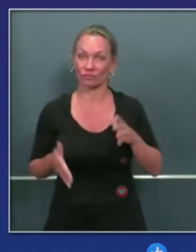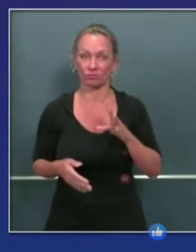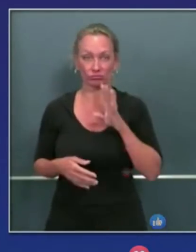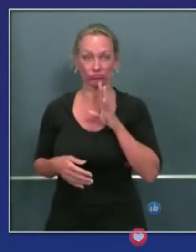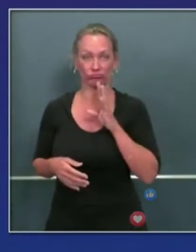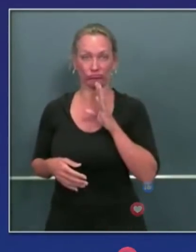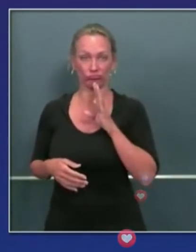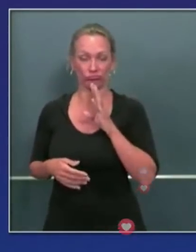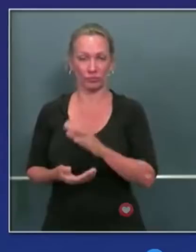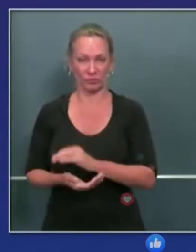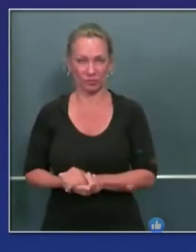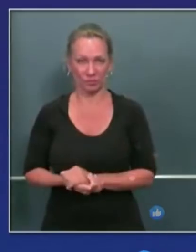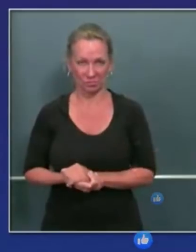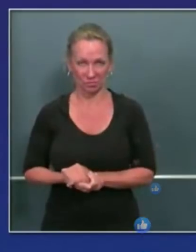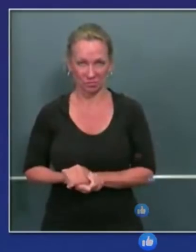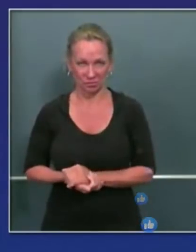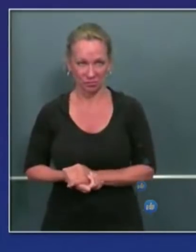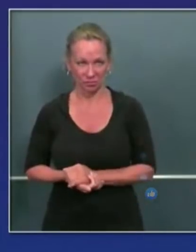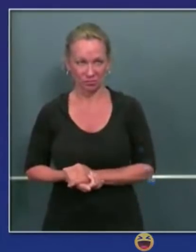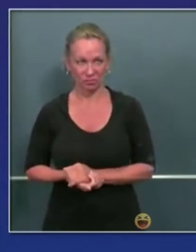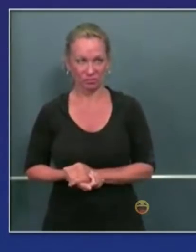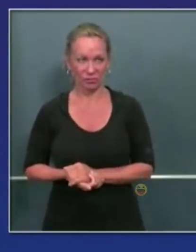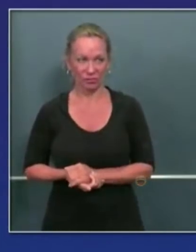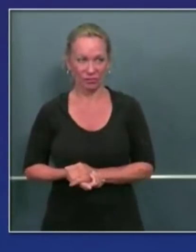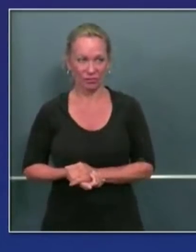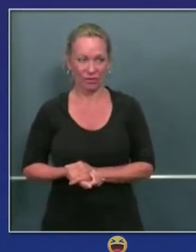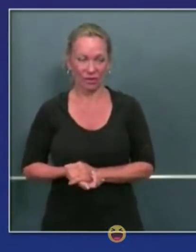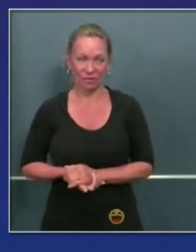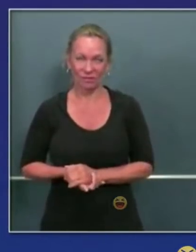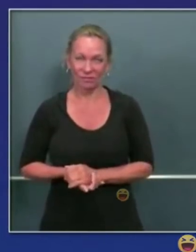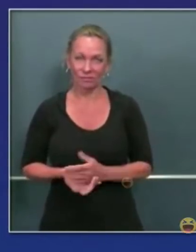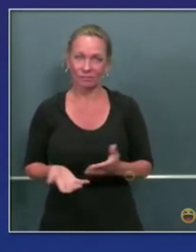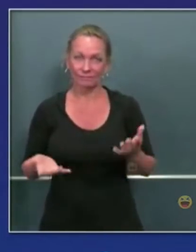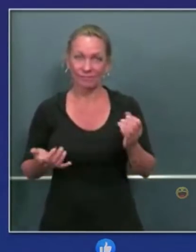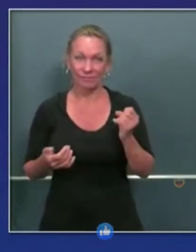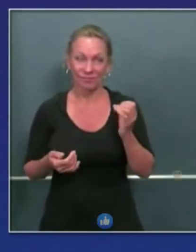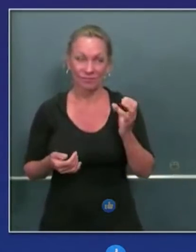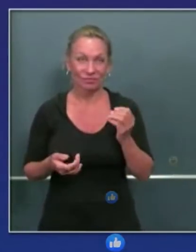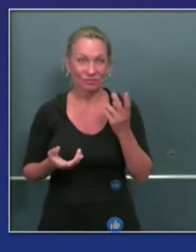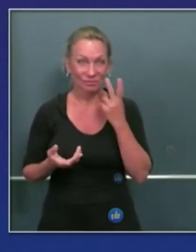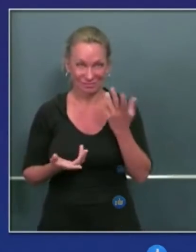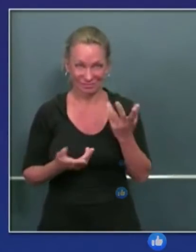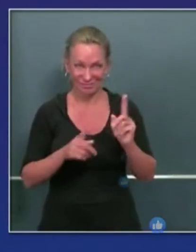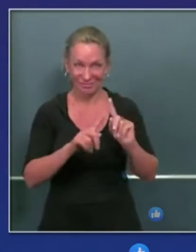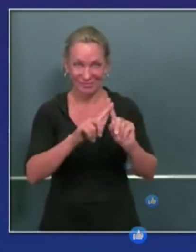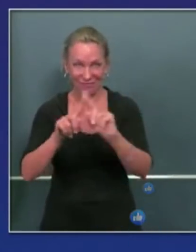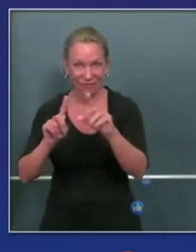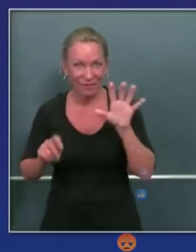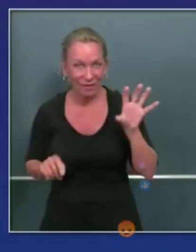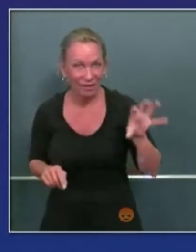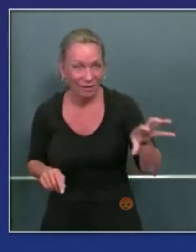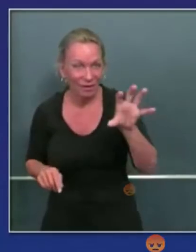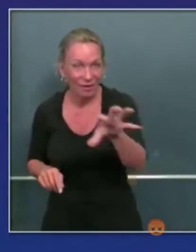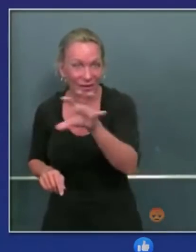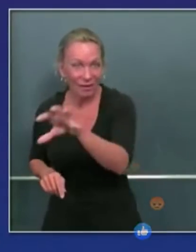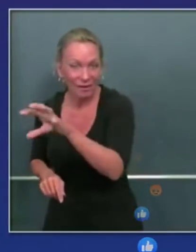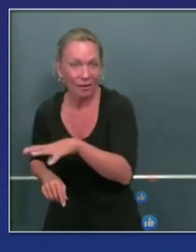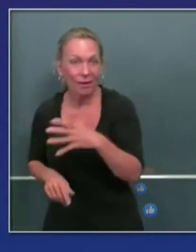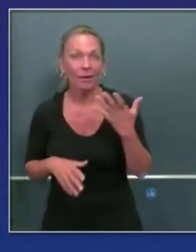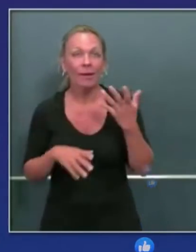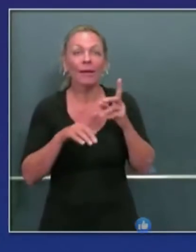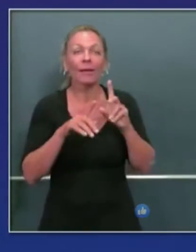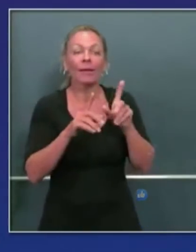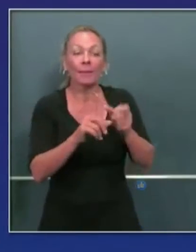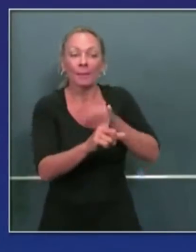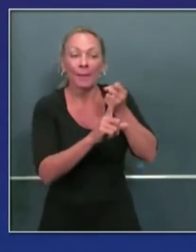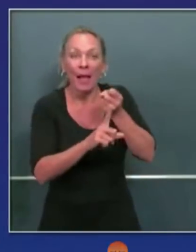có cái and bảng nhắc exist in nhở every là part of the state. What Dr. Galley để có thể is giảm referring to as làm relates chậm to lại that cái vấn đề mà lây differentiation nhiễm is also COVID-19 thì